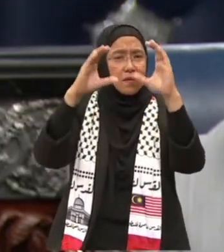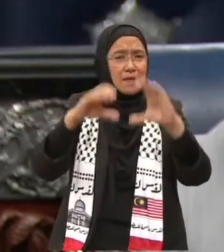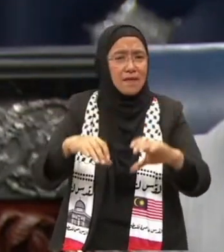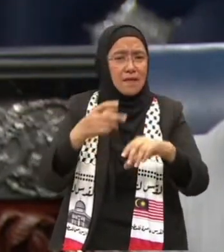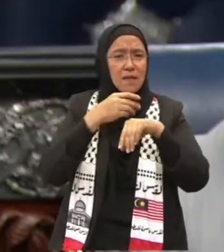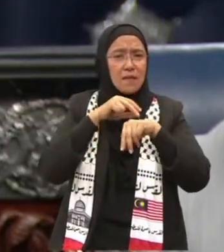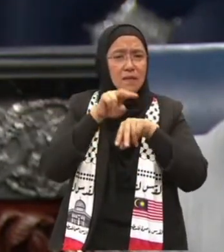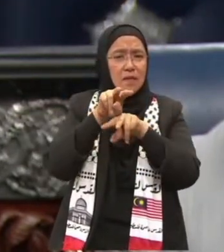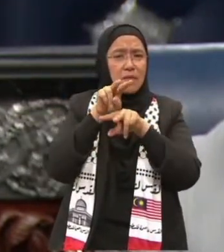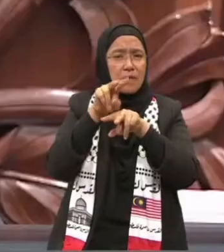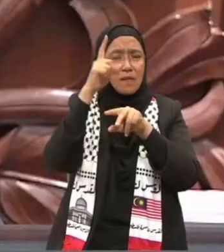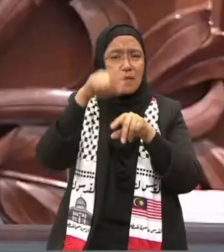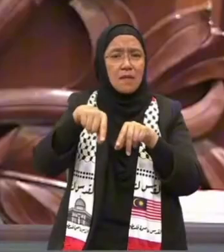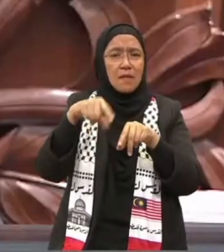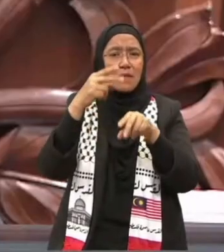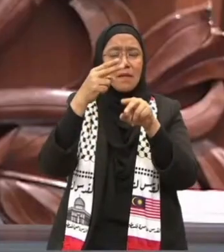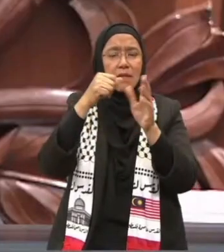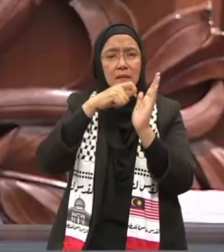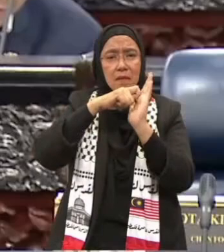kasih.